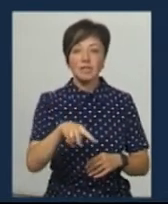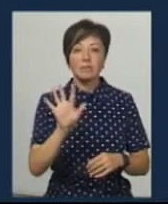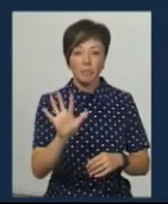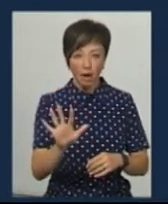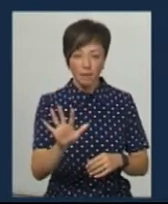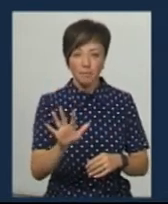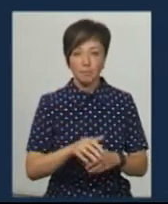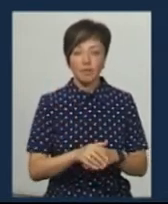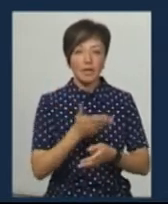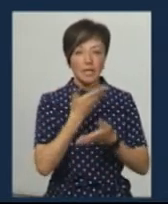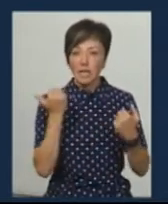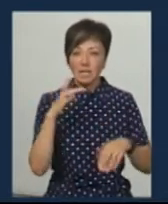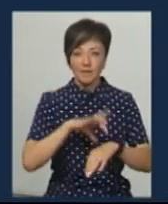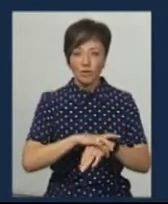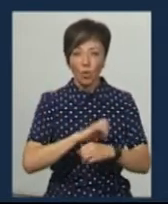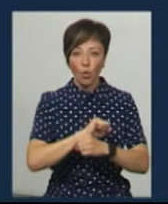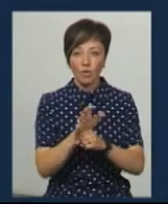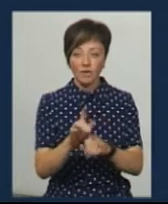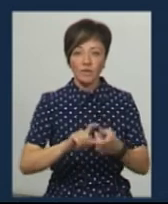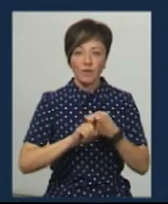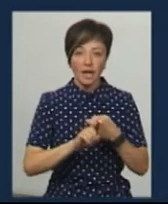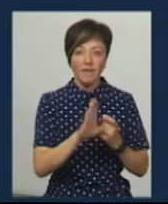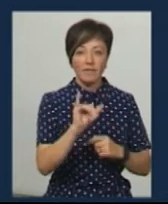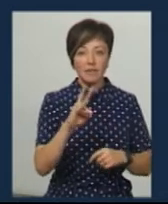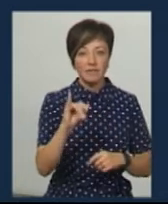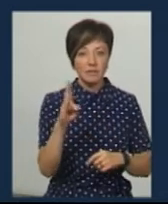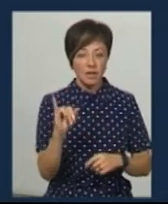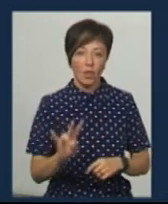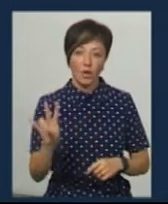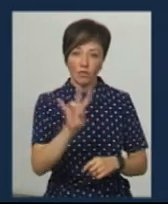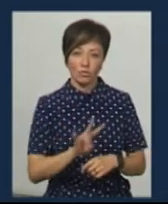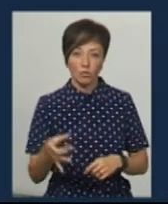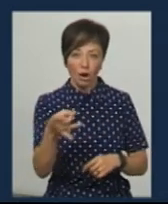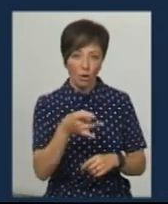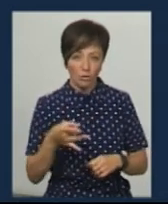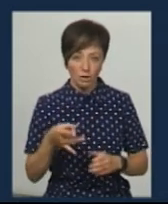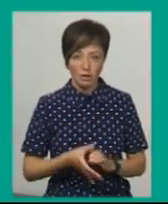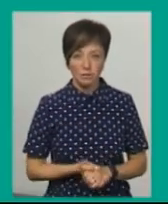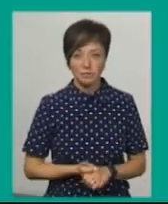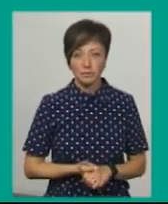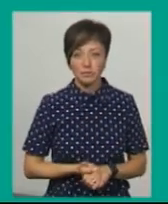125. Не зафіксовано коронавірусної інфекції у Віньковецькому та Новоушицькому районах.